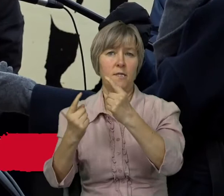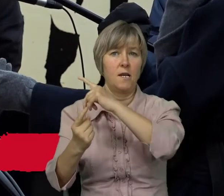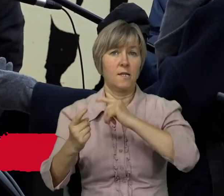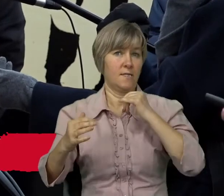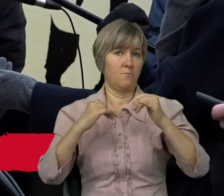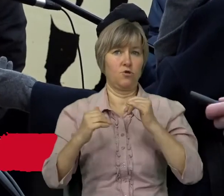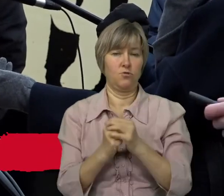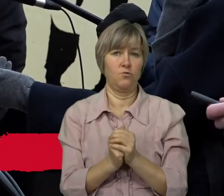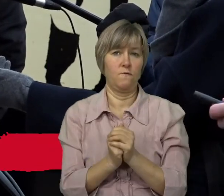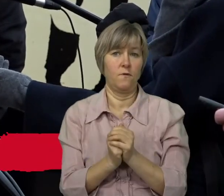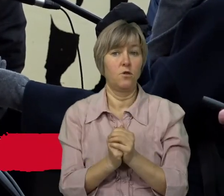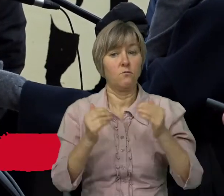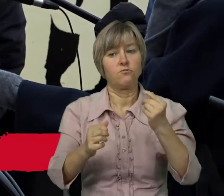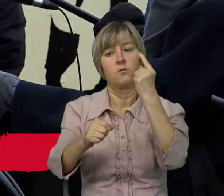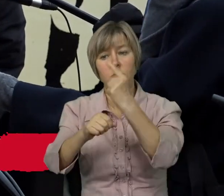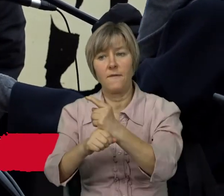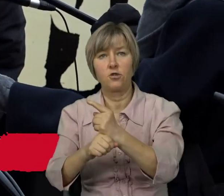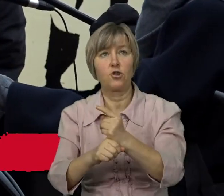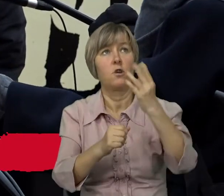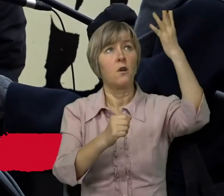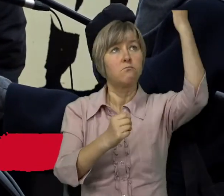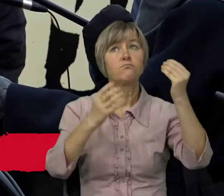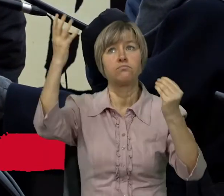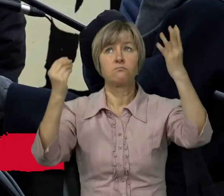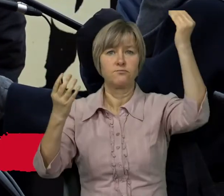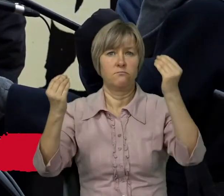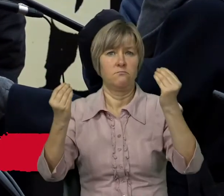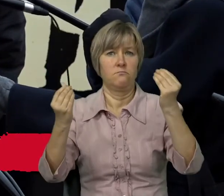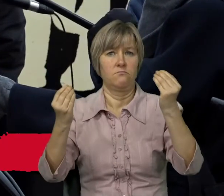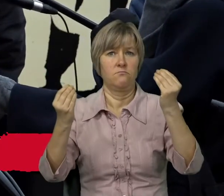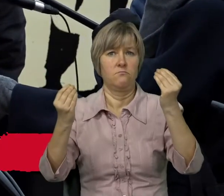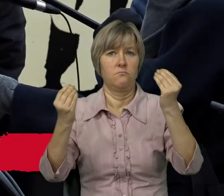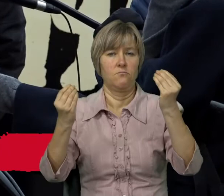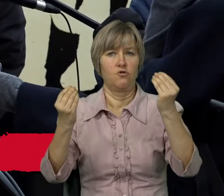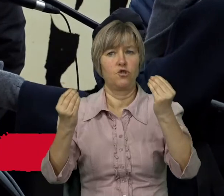tym, czy wyłączać światła, czy rezygnować z jakichś zajęć w szkołach,